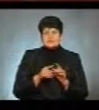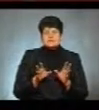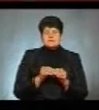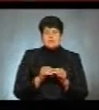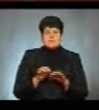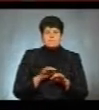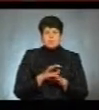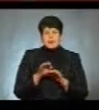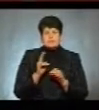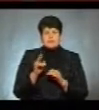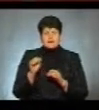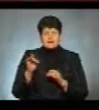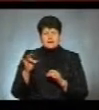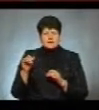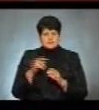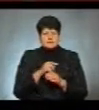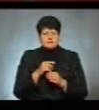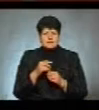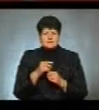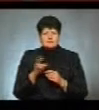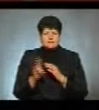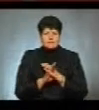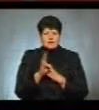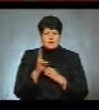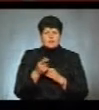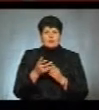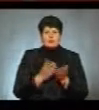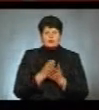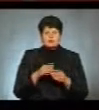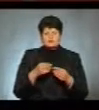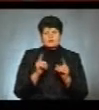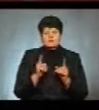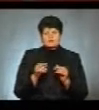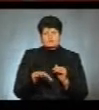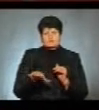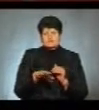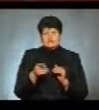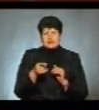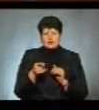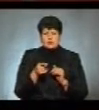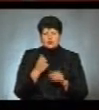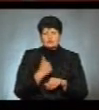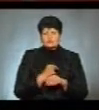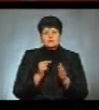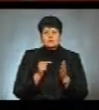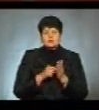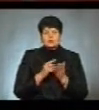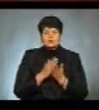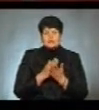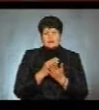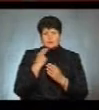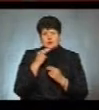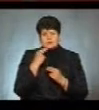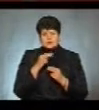проект Карітасу та волонтерського лідерського руху. Послуги надаються в межах Тернополя. Основною метою проекту «Соціальне таксі» є